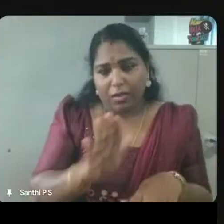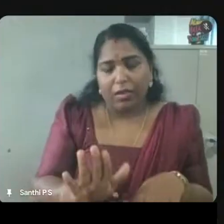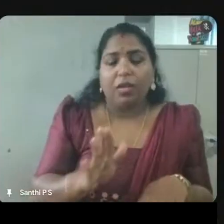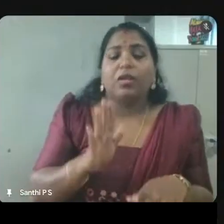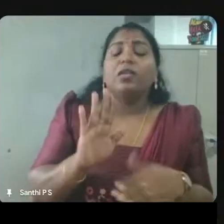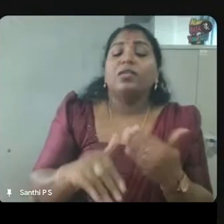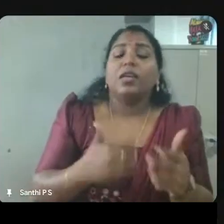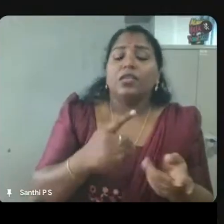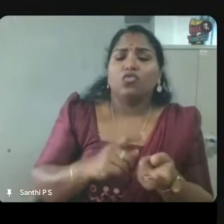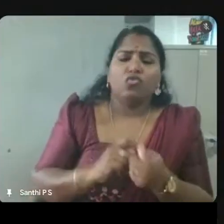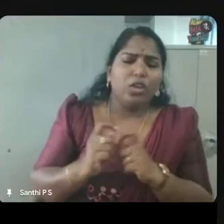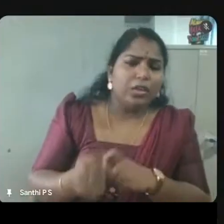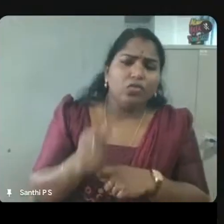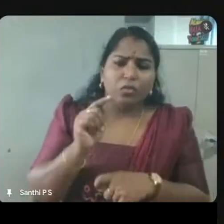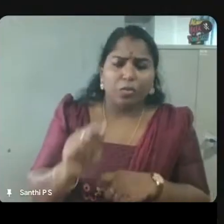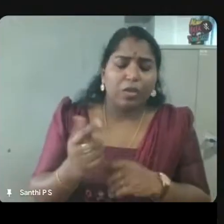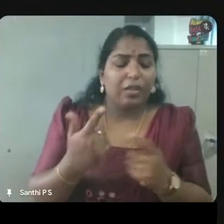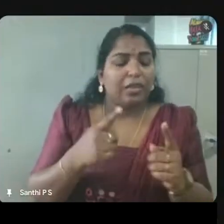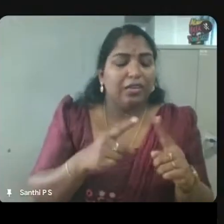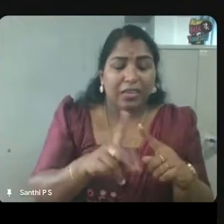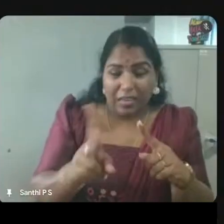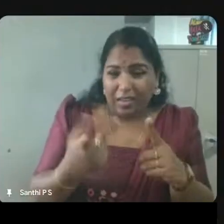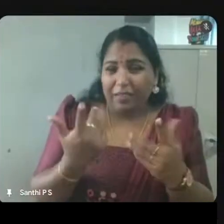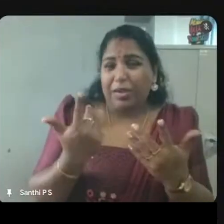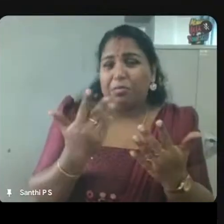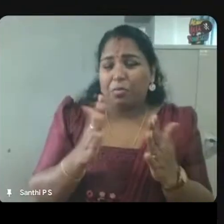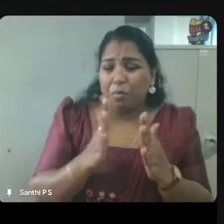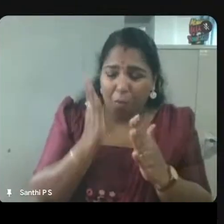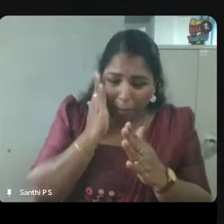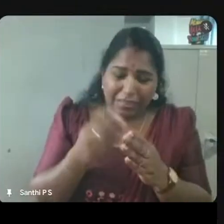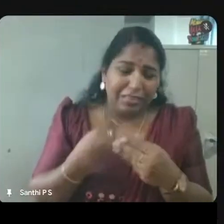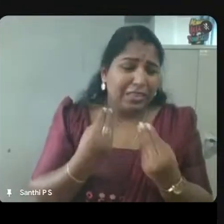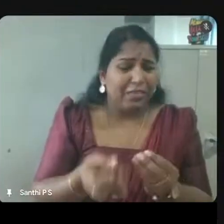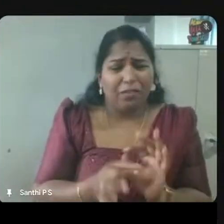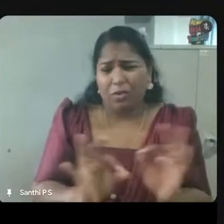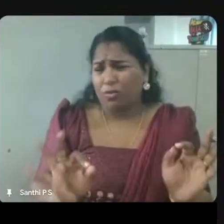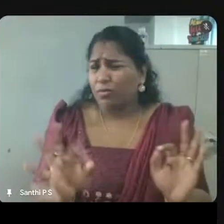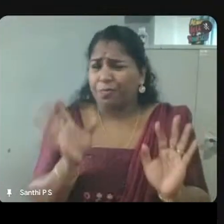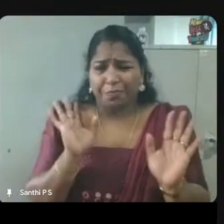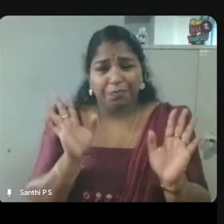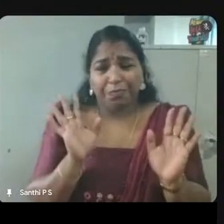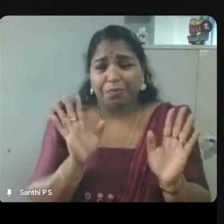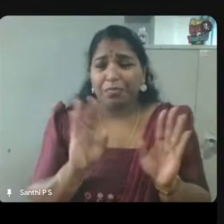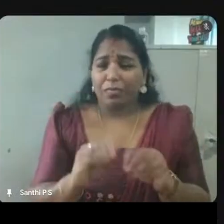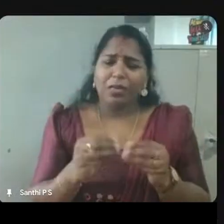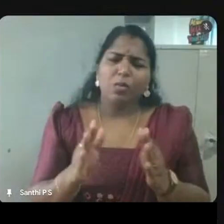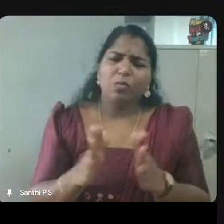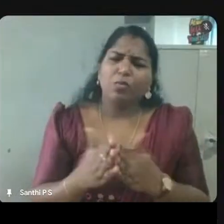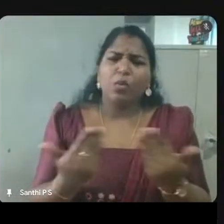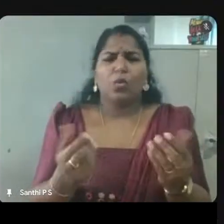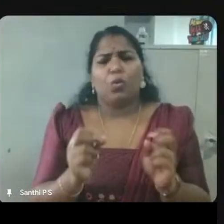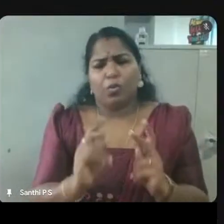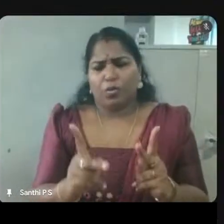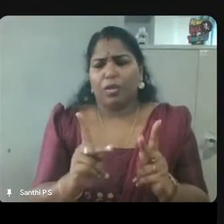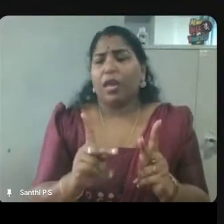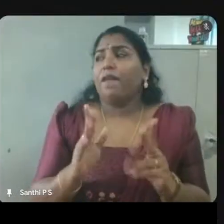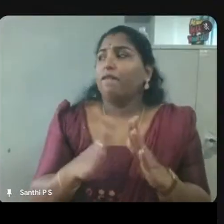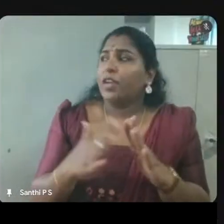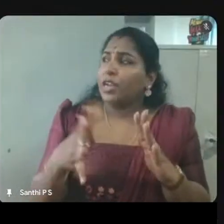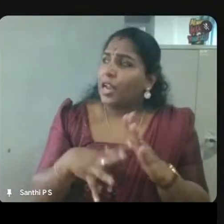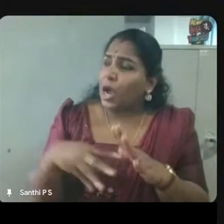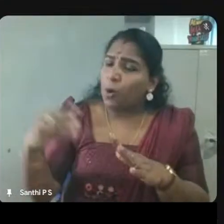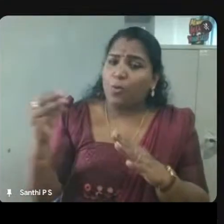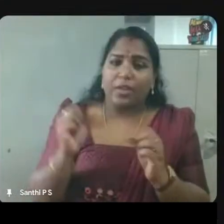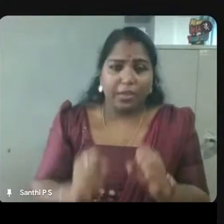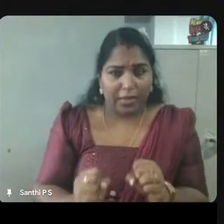ചെറിയ സ്ക്രീനുകൾ ഒഴിവാക്കുക, പഠനാവശ്യങ്ങൾക്ക് പോലും വലിയ സ്ക്രീൻ, ദൂരെയുള്ള സ്ക്രീനുകൾ ഉപയോഗിക്കുക, വീട്ടിന്റെ പുറത്തിരുത്തി പഠിക്കുക, കളിക്കുക, ഭക്ഷണം കൊടുക്കുക,